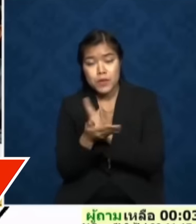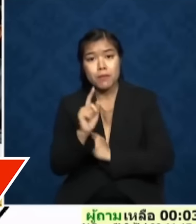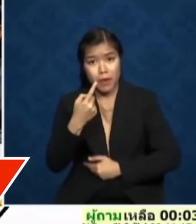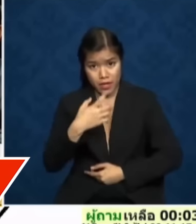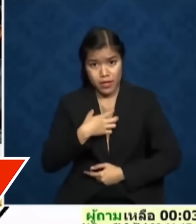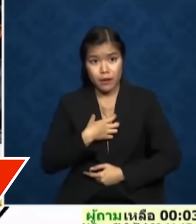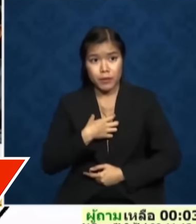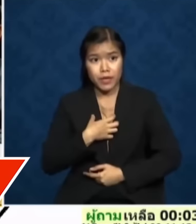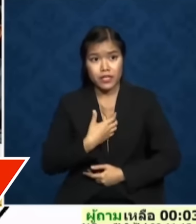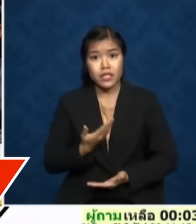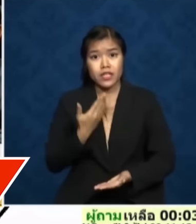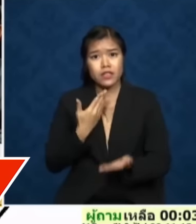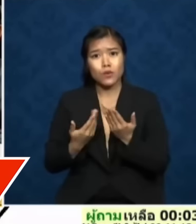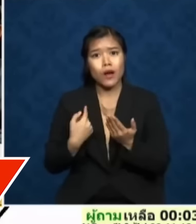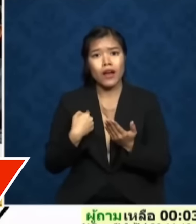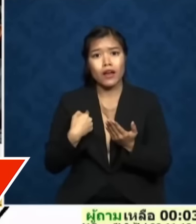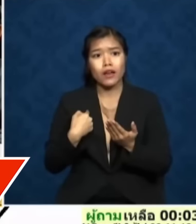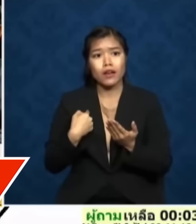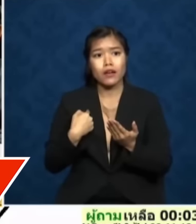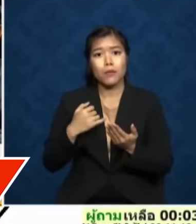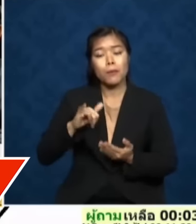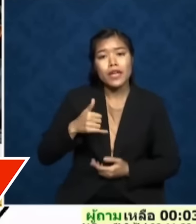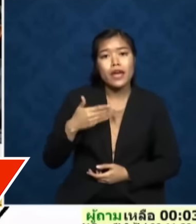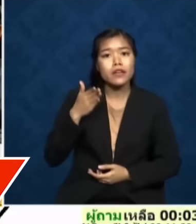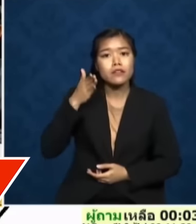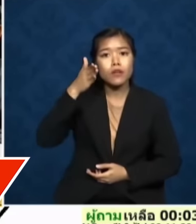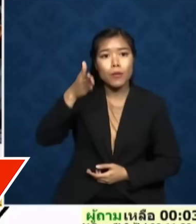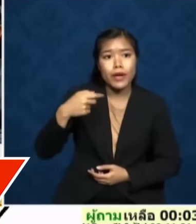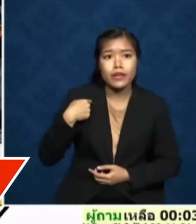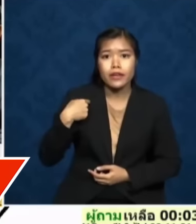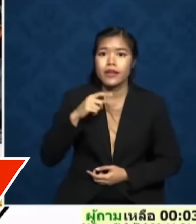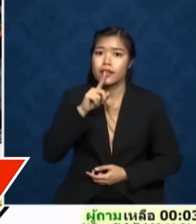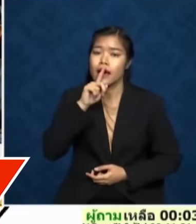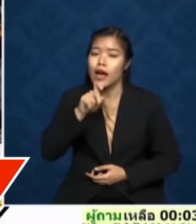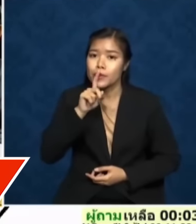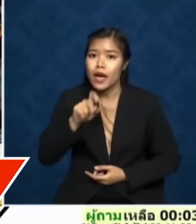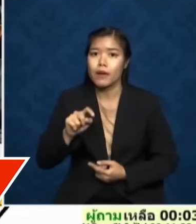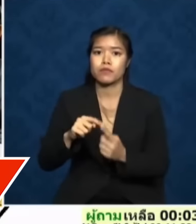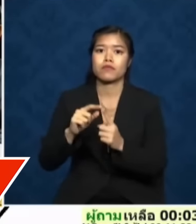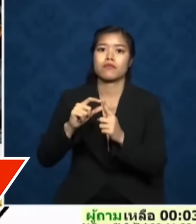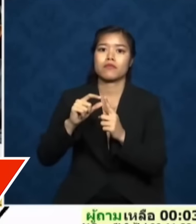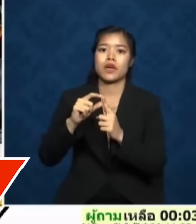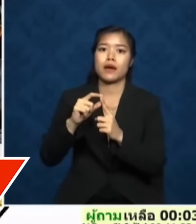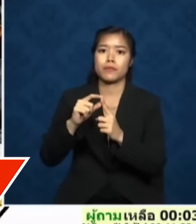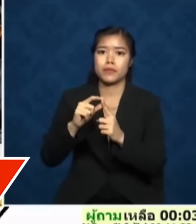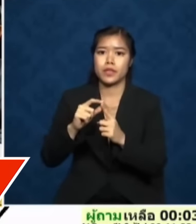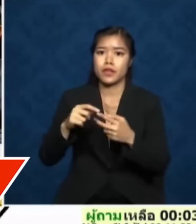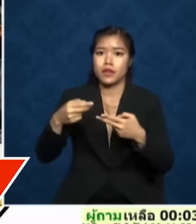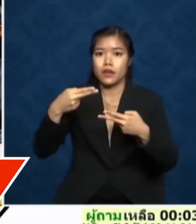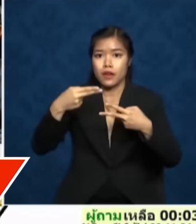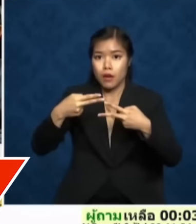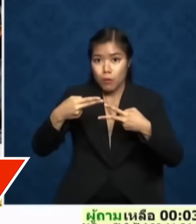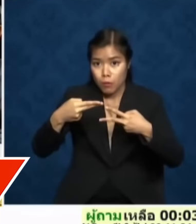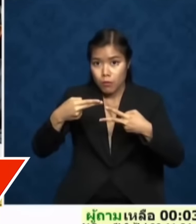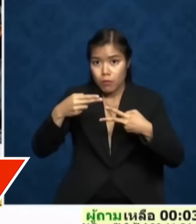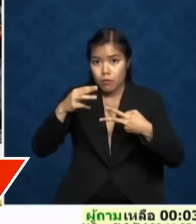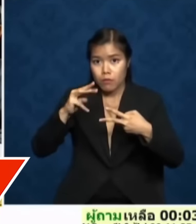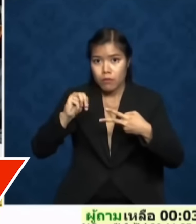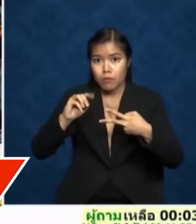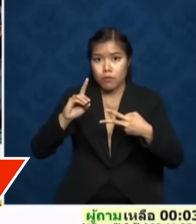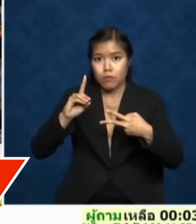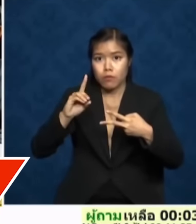ราควรจะเห็นด้วยกับการแก้ไขหมวด1หมวด2หรือไม่ซึ่งละเอียดอ่อนนะ